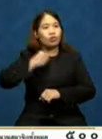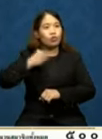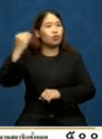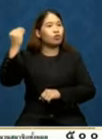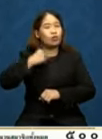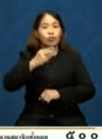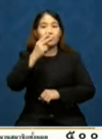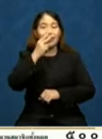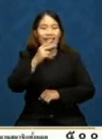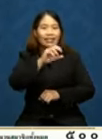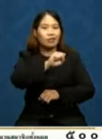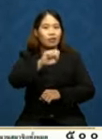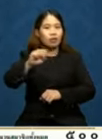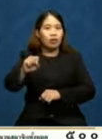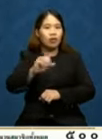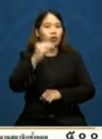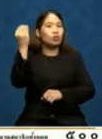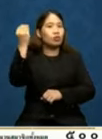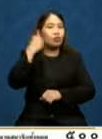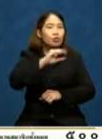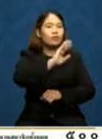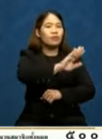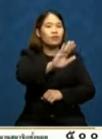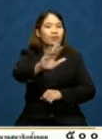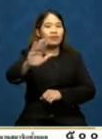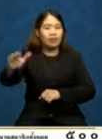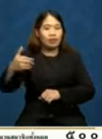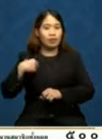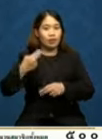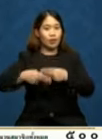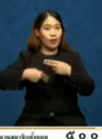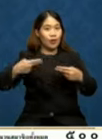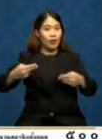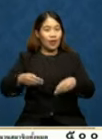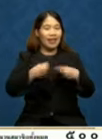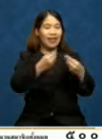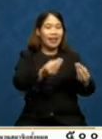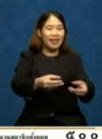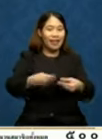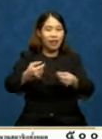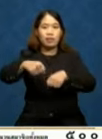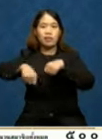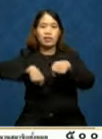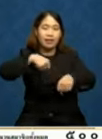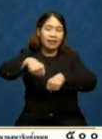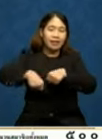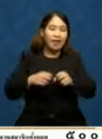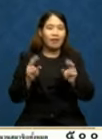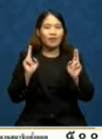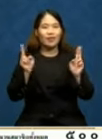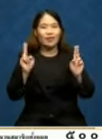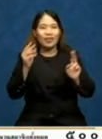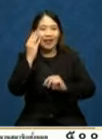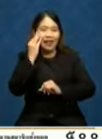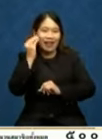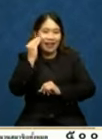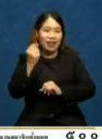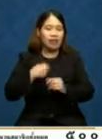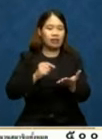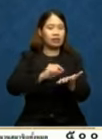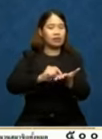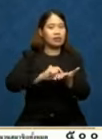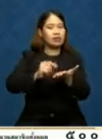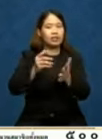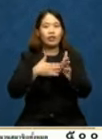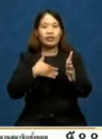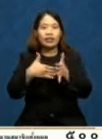เห็นส.ส.แต่ละเขตนะคะส่งของขวัญให้เด็กนะคะจักรยานมหาศาลตุ๊กตาดินสอสีลูกบอลทุก